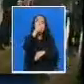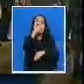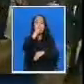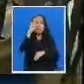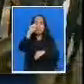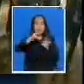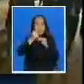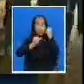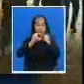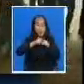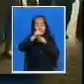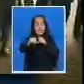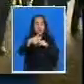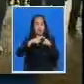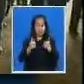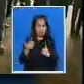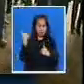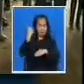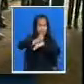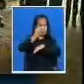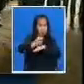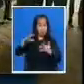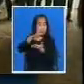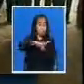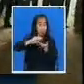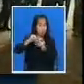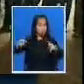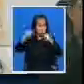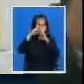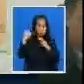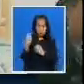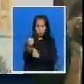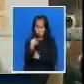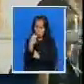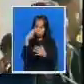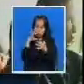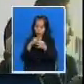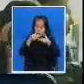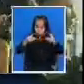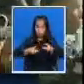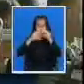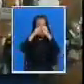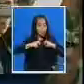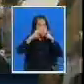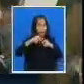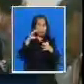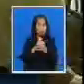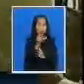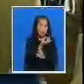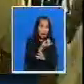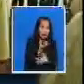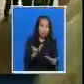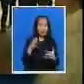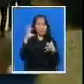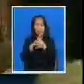มื่อสักครู่เนี่ยท่านรองอธิการบดีก็เพิ่งสรุปให้ผมเห็น เรื่องของการวิจัย เรื่อง ต่างๆนะ วิจัยต่างๆจะเป็นข้าวจะเป็นเรื่